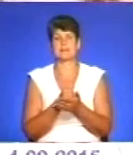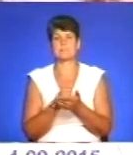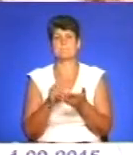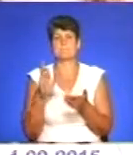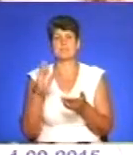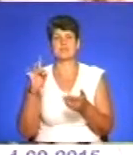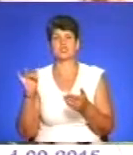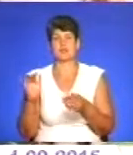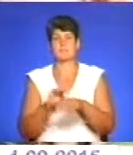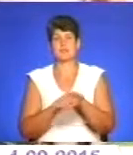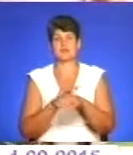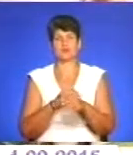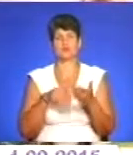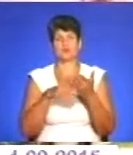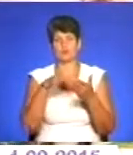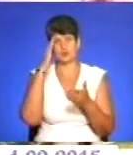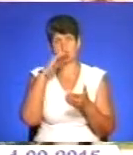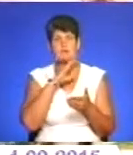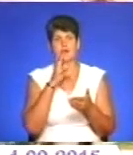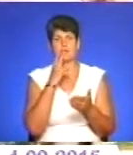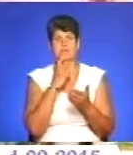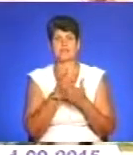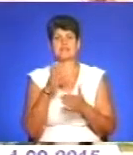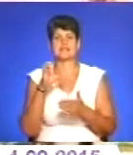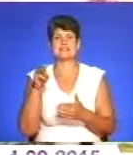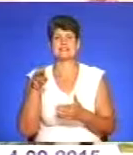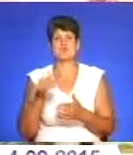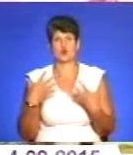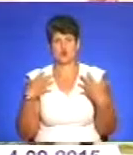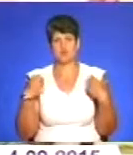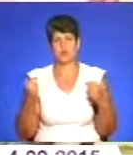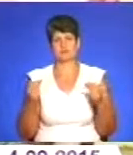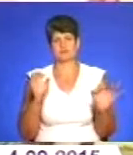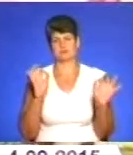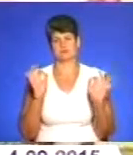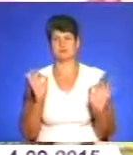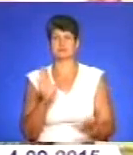благодійності. Допоможемо батькам побачити Стефочку здоровою і повноцінною дівчинкою.